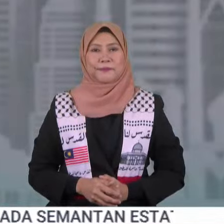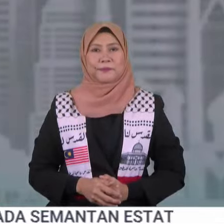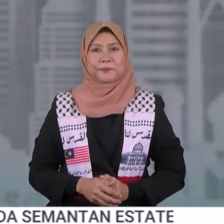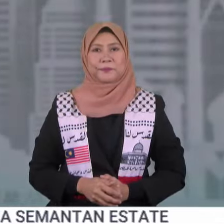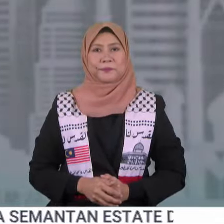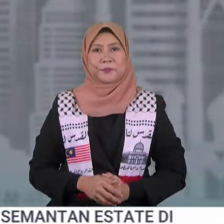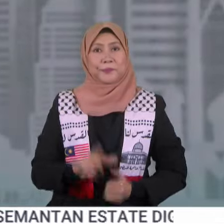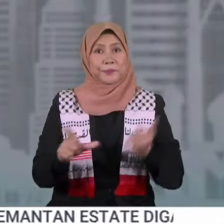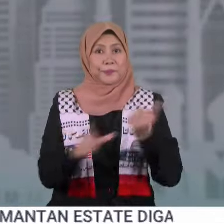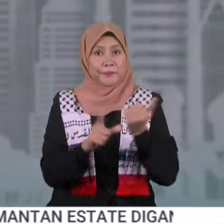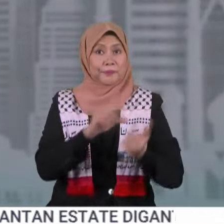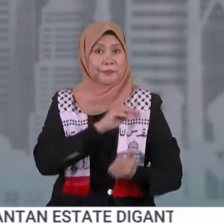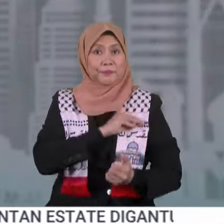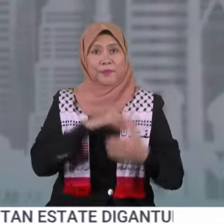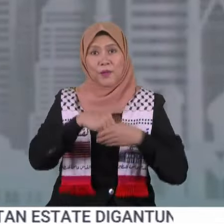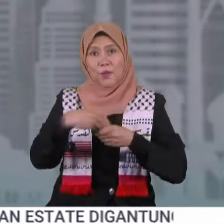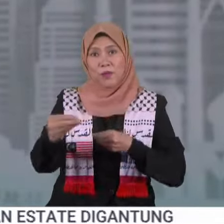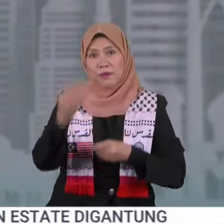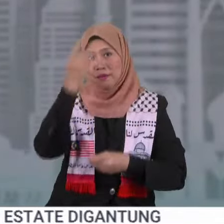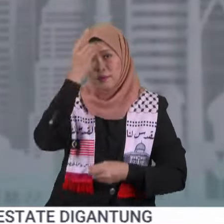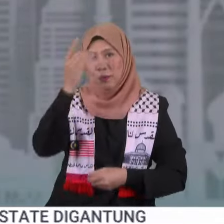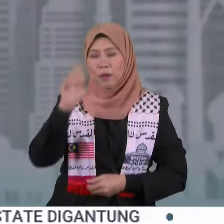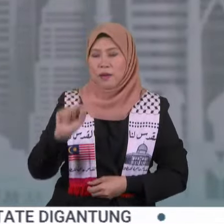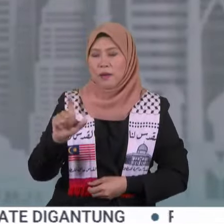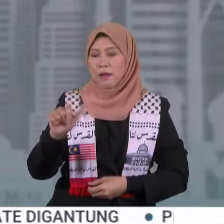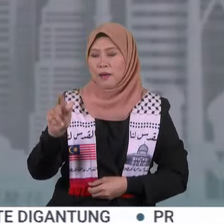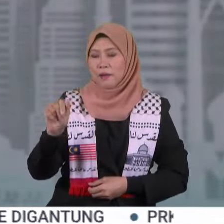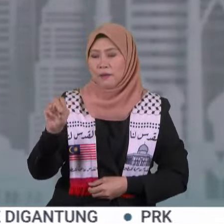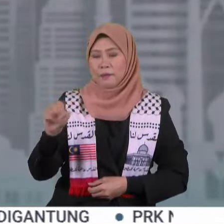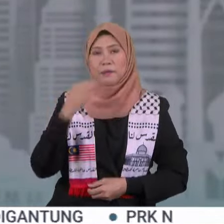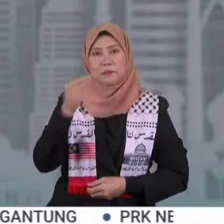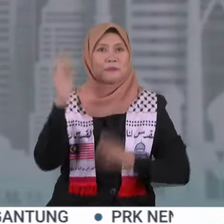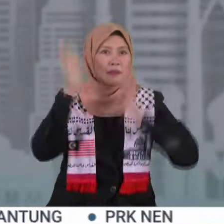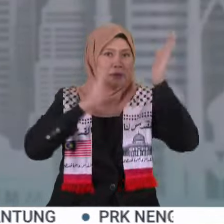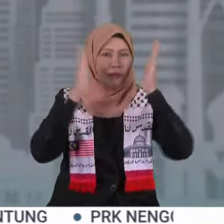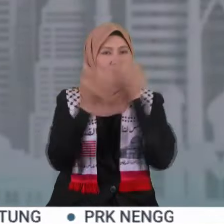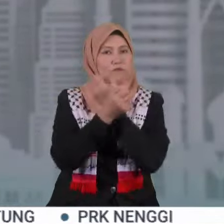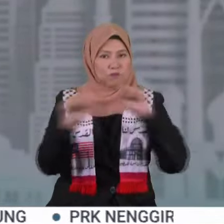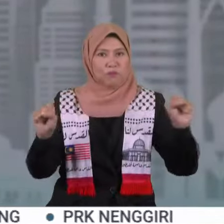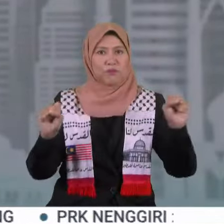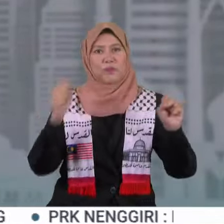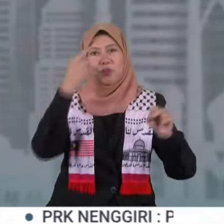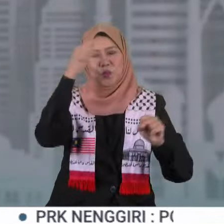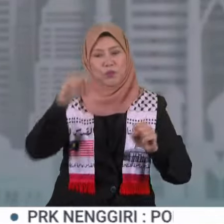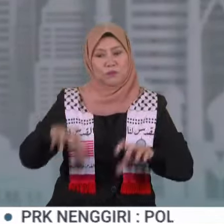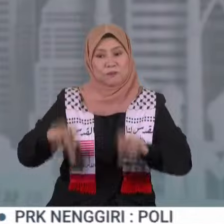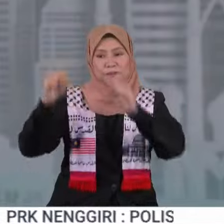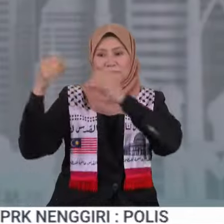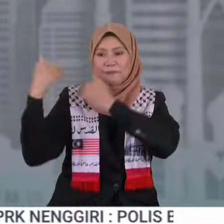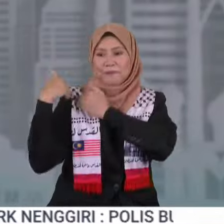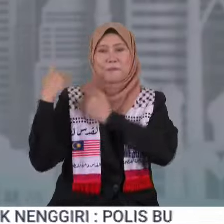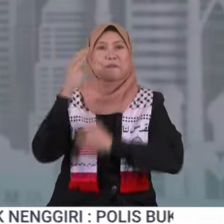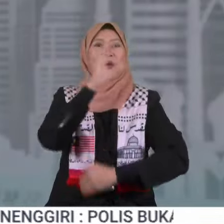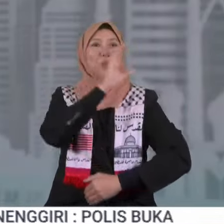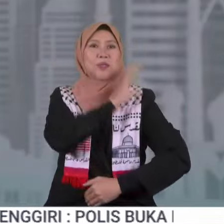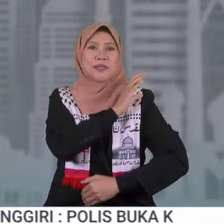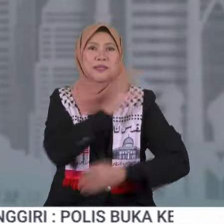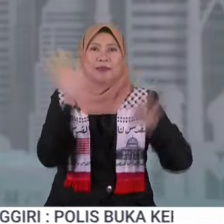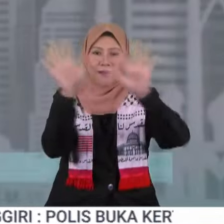Dalam pada itu, Timbalan Menteri Luar Dato' Mohamad Al-Amin berkata Malaysia sudah bersedia menjelang kepengerusian ASEAN